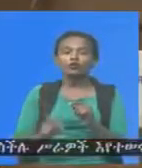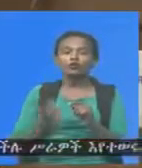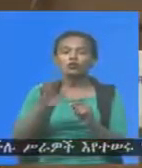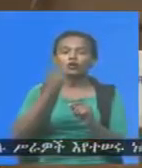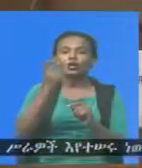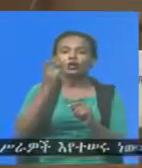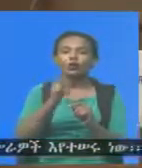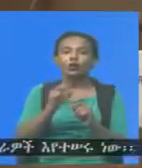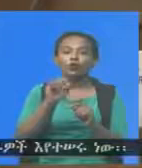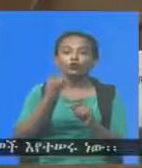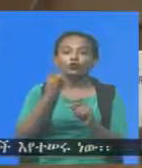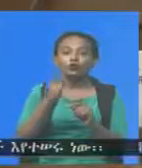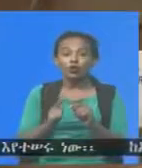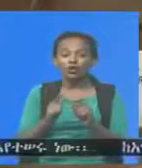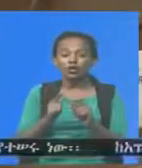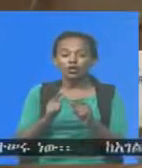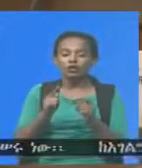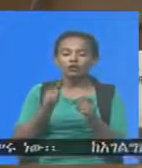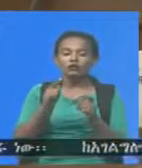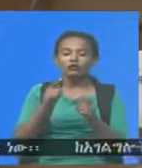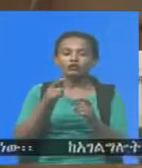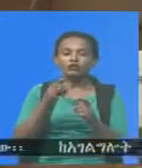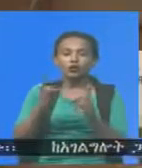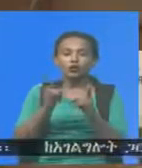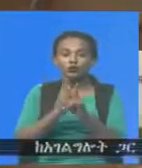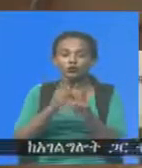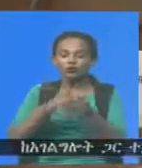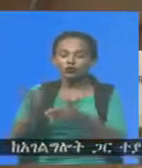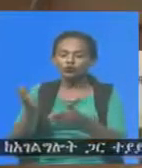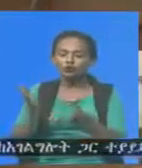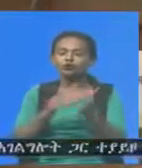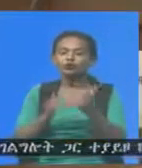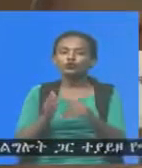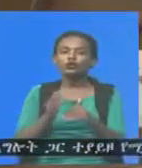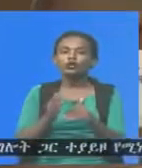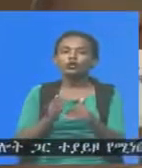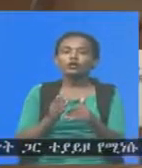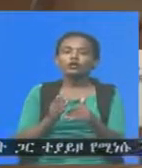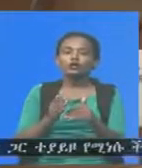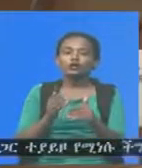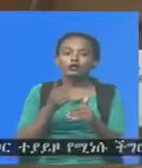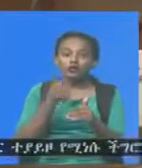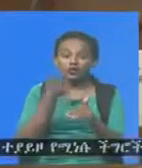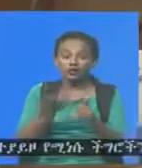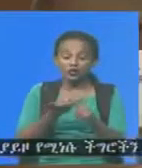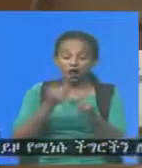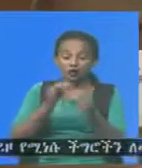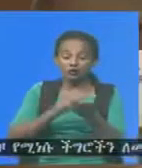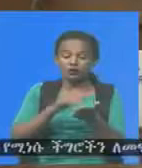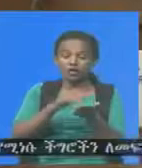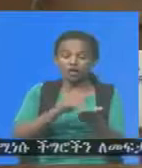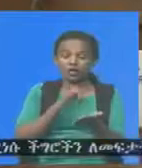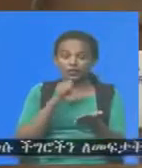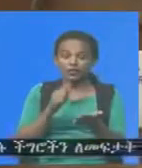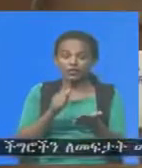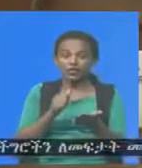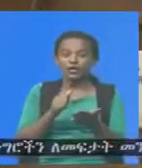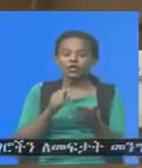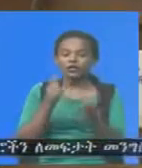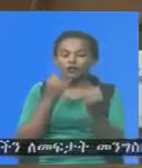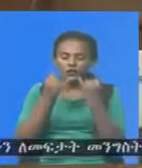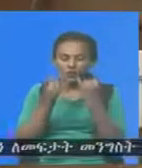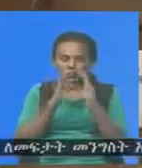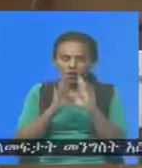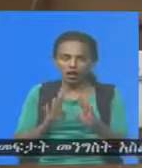ዞን ዜጎች ተፈናቅለው ችግሩ ዳግም እንዳይከሰት በሀገር ሽማግሌዎችና አባገዳዎች እርቀ ሰላም